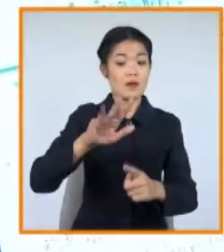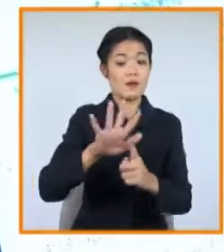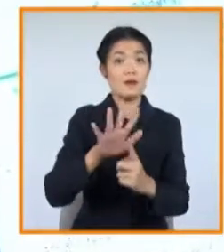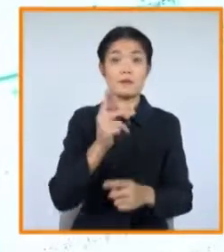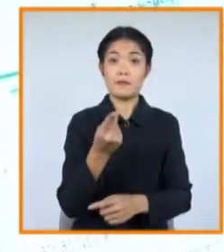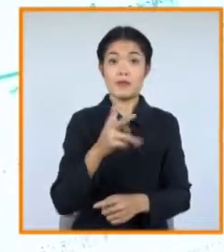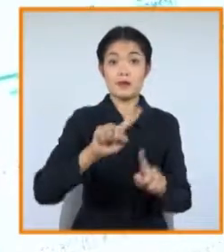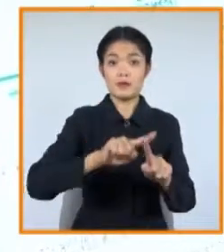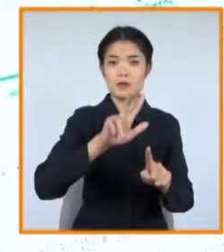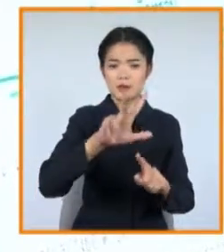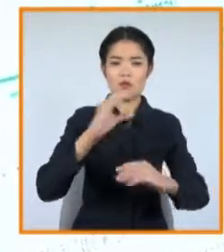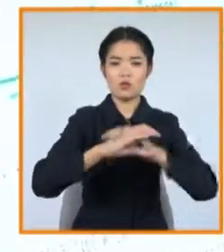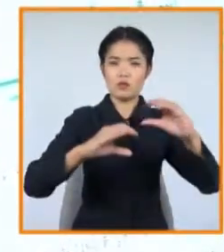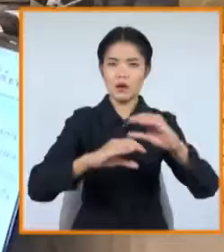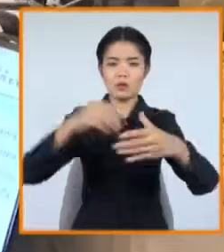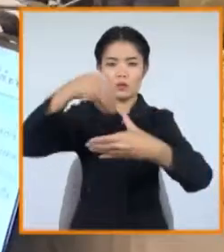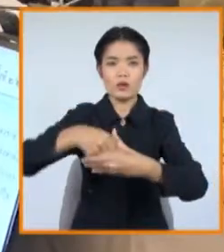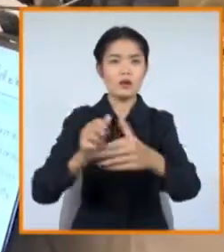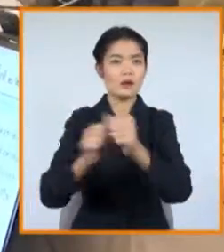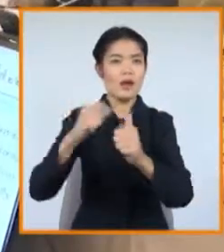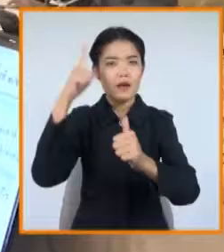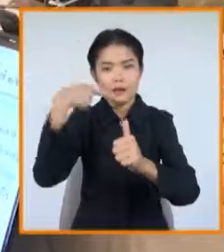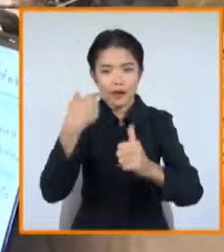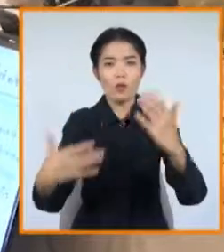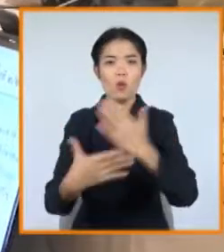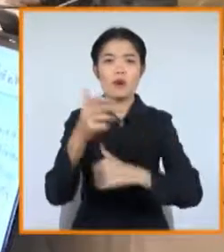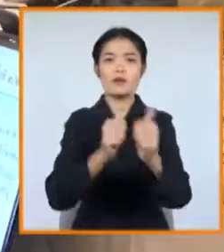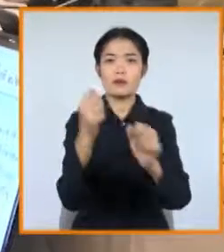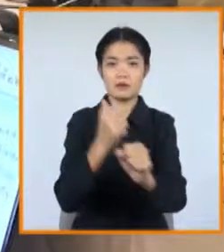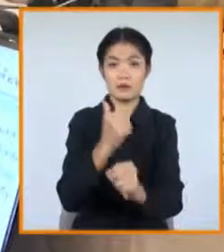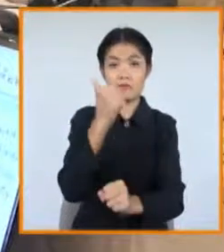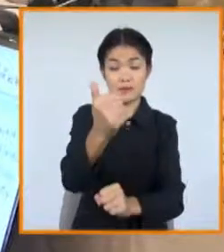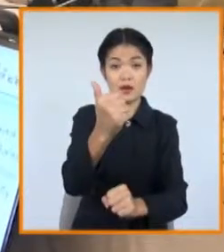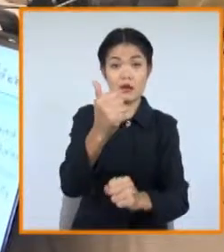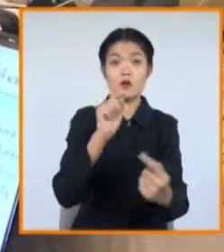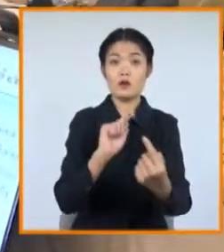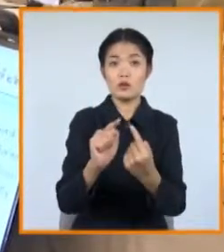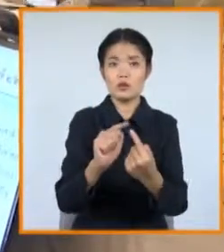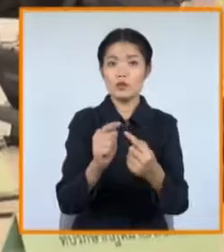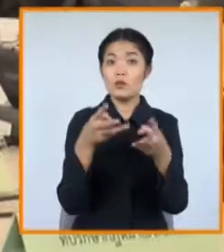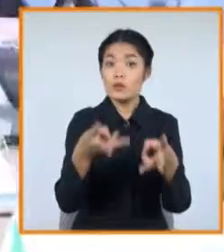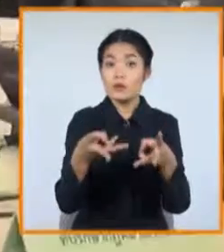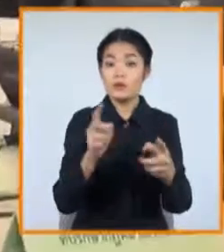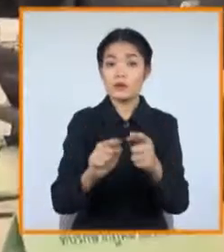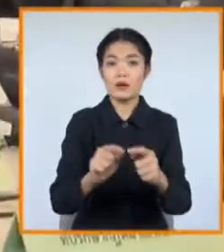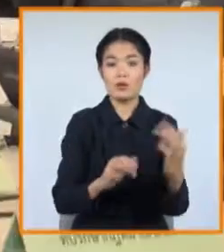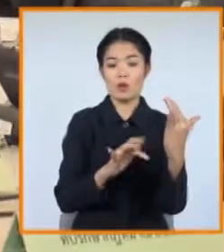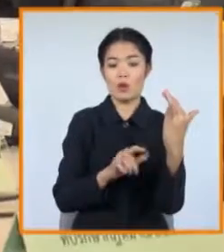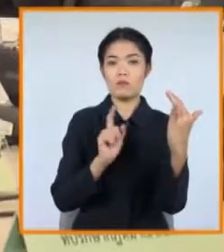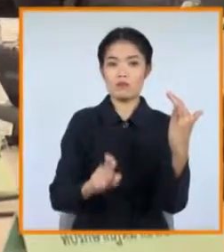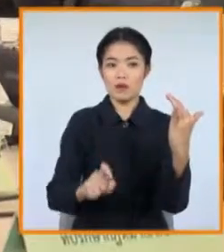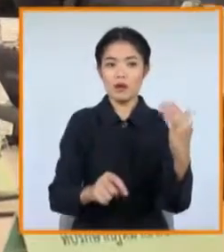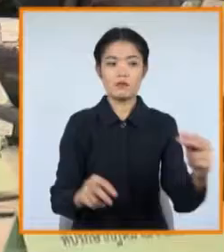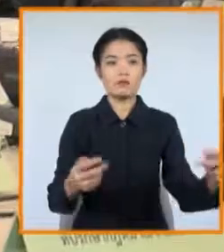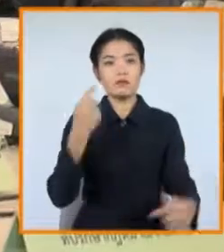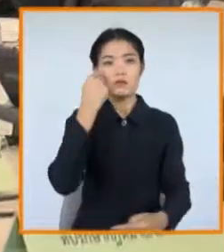การต่างๆต้องมีการประมูลใครก็สามารถเข้าประมูลยื่นซองได้และเป็นการประกวดราคาอิเล็กทรอนิกส์หรือ e-bidding ซึ่งไม่เห็นหน้